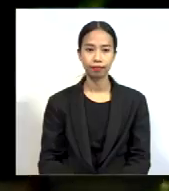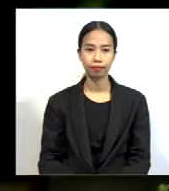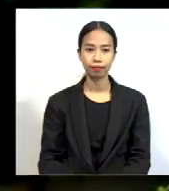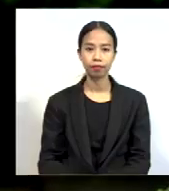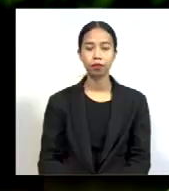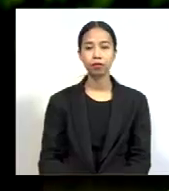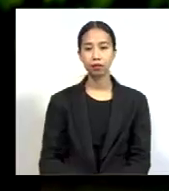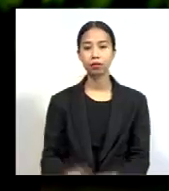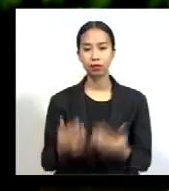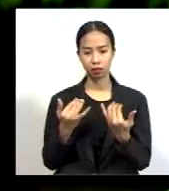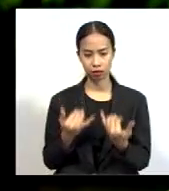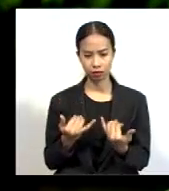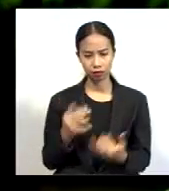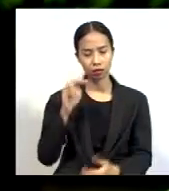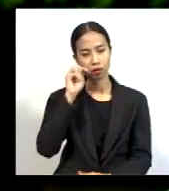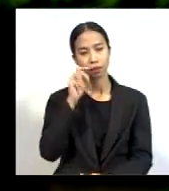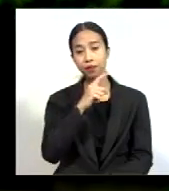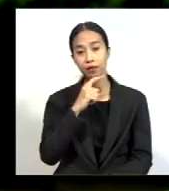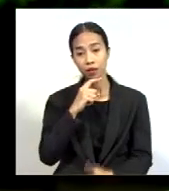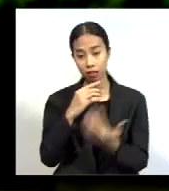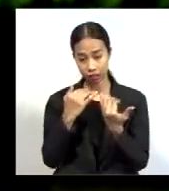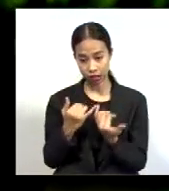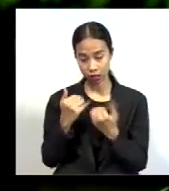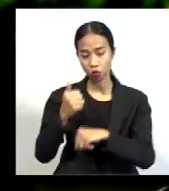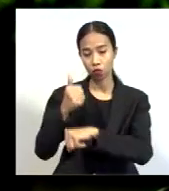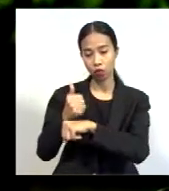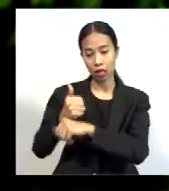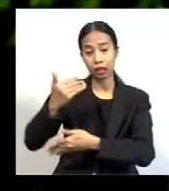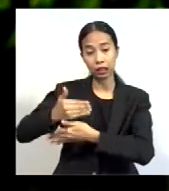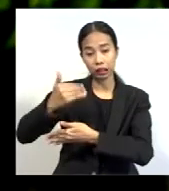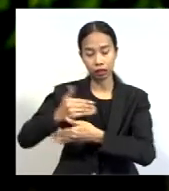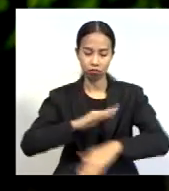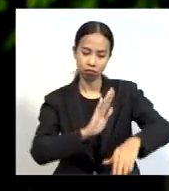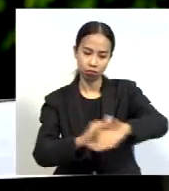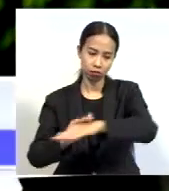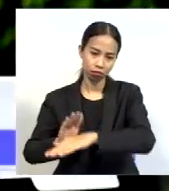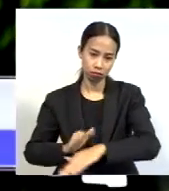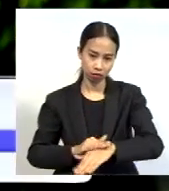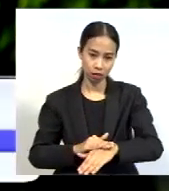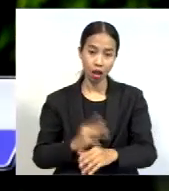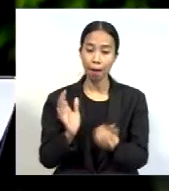อย่างไรก็ตามในฤดูแล้งนี้ค่ะผู้อำนวยการเขื่อนศรีนครินทร์ก็ได้เตือนพี่น้องเกษตรกรให้หันมา